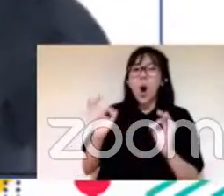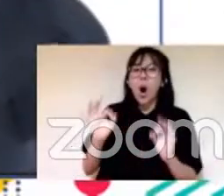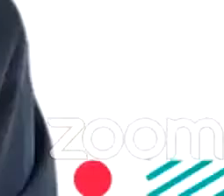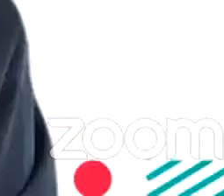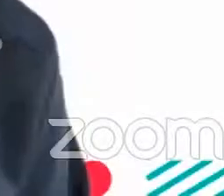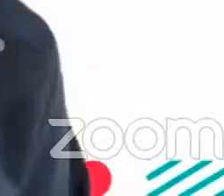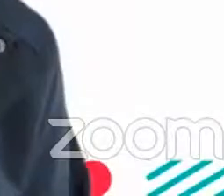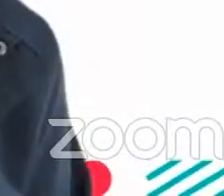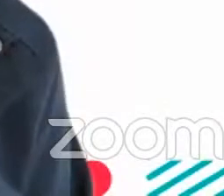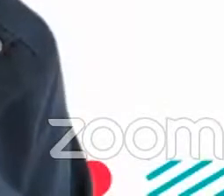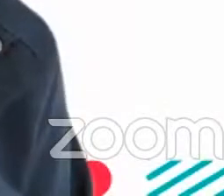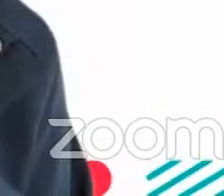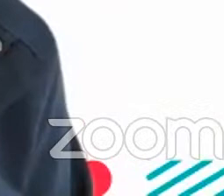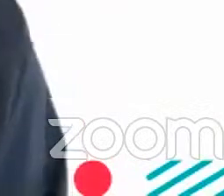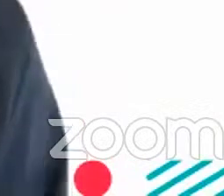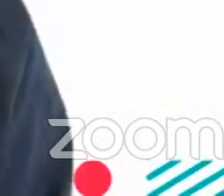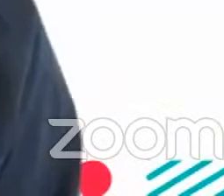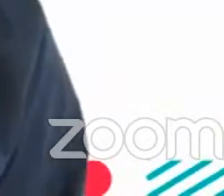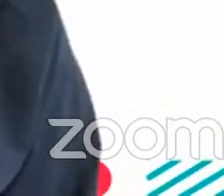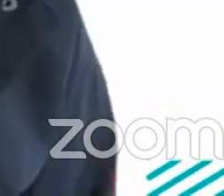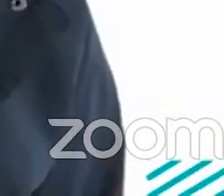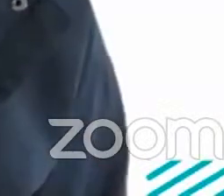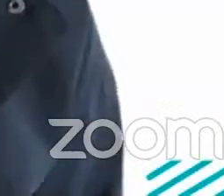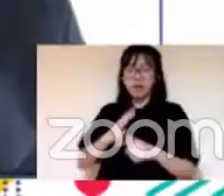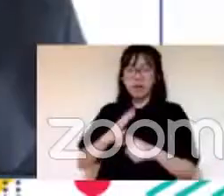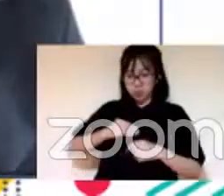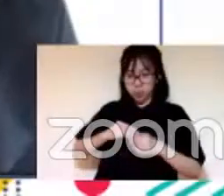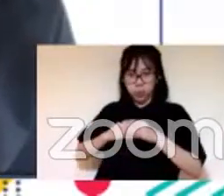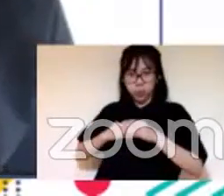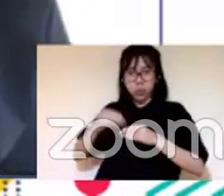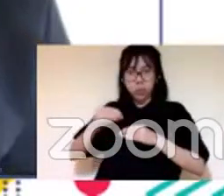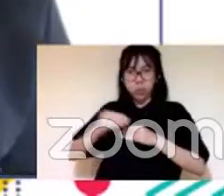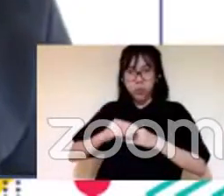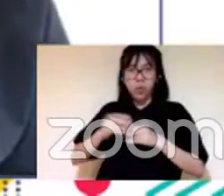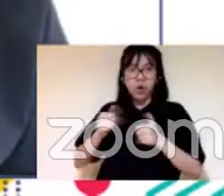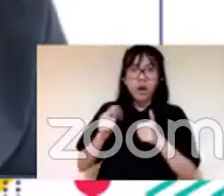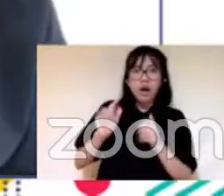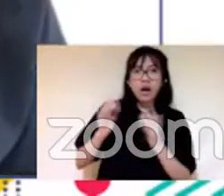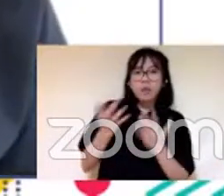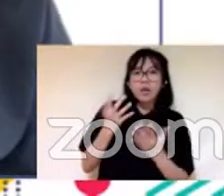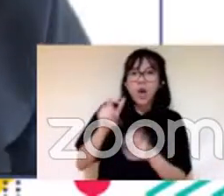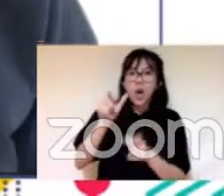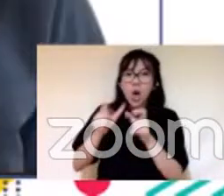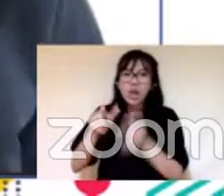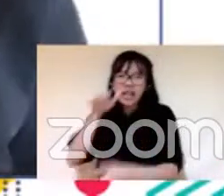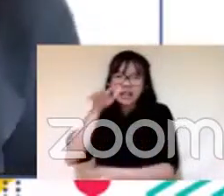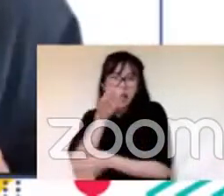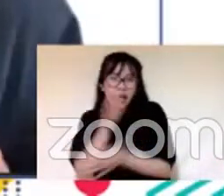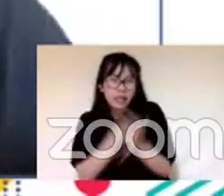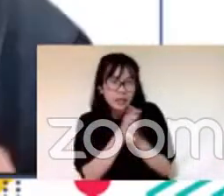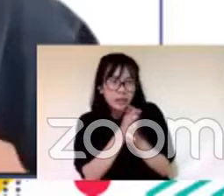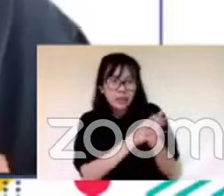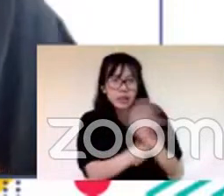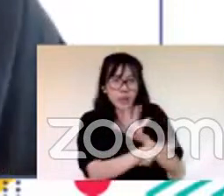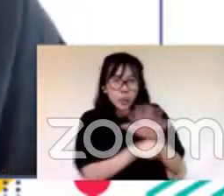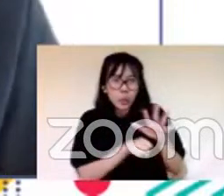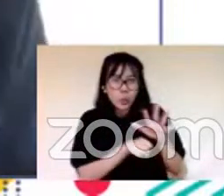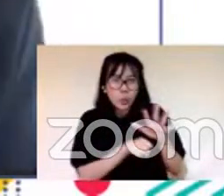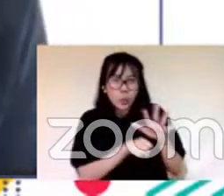Jadi mudah-mudahan nggak akan mudah gitu untuk ditebus oleh berbagai cuaca yang siap menghadang di dunia